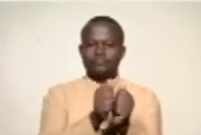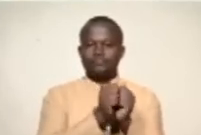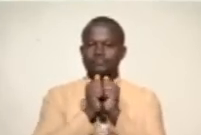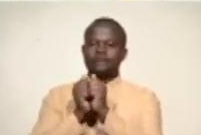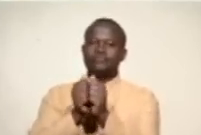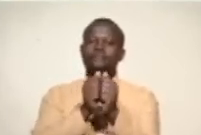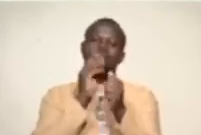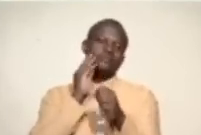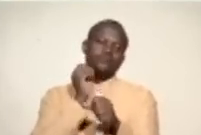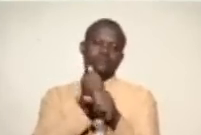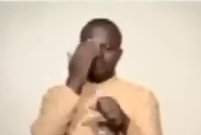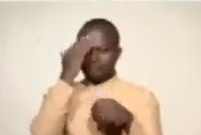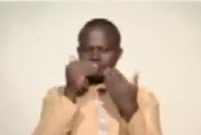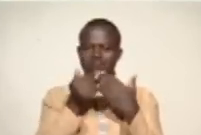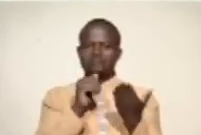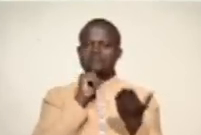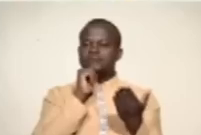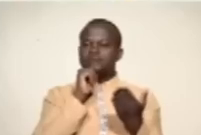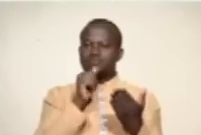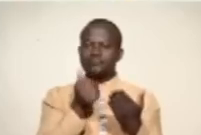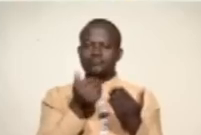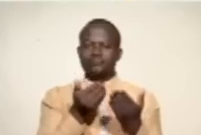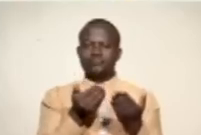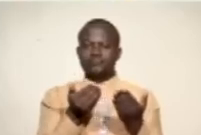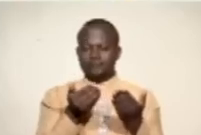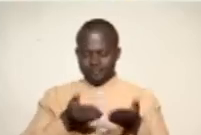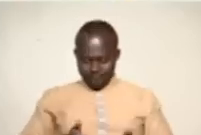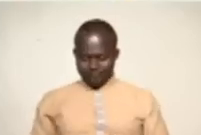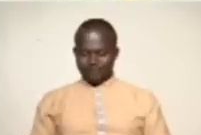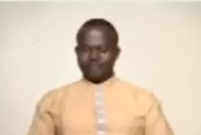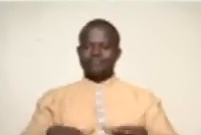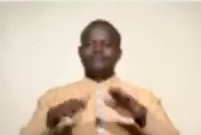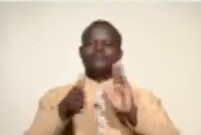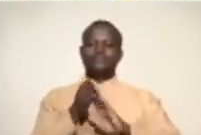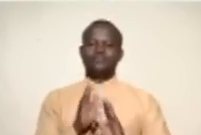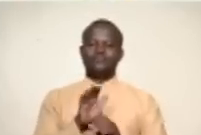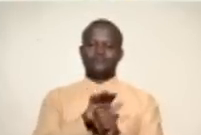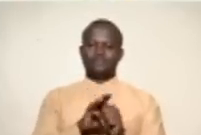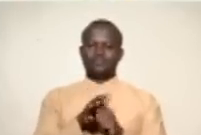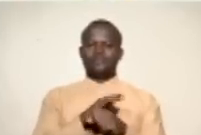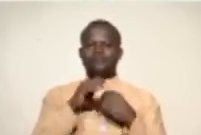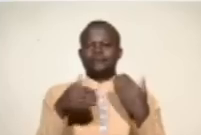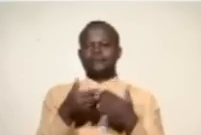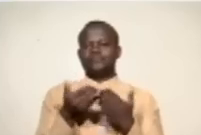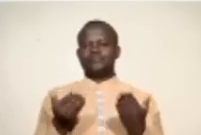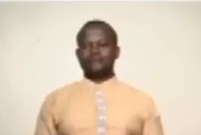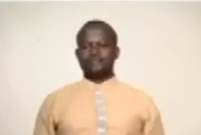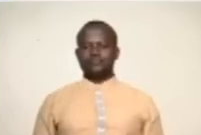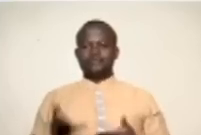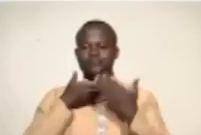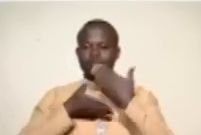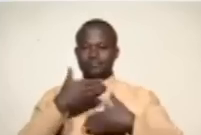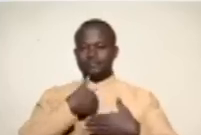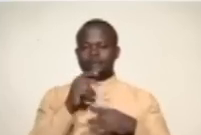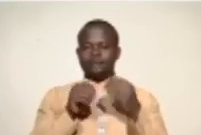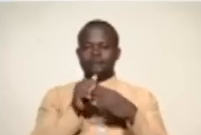igihe akamenyera akazi, koko nta mwana ukura ngo yuzure ingobyi. So ibintu byose ni urugendo mu rugendo. Bino biganiro twagize abantu